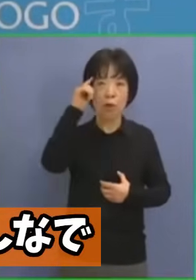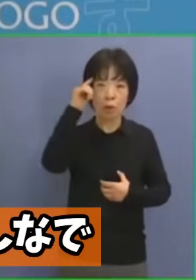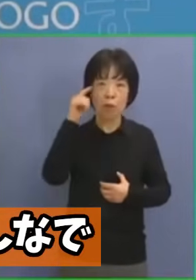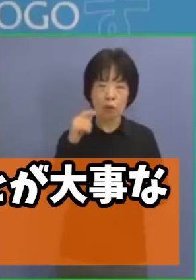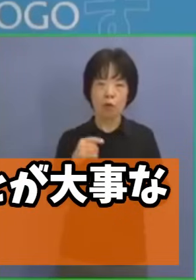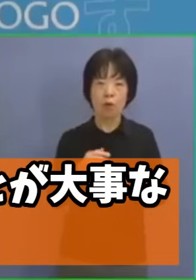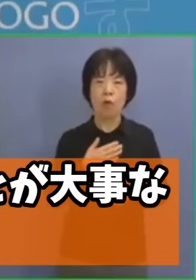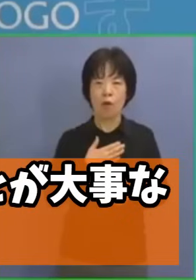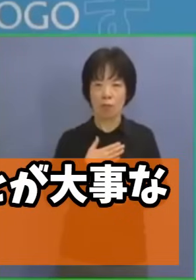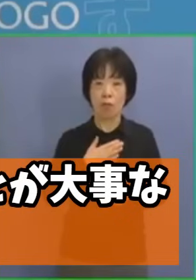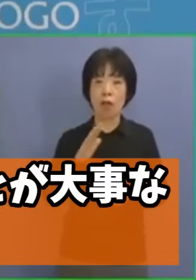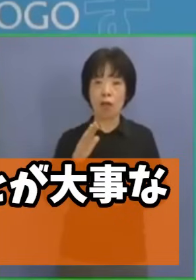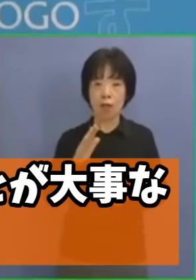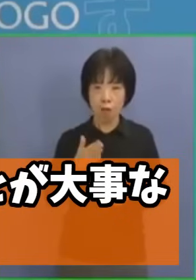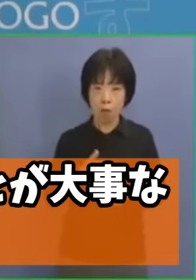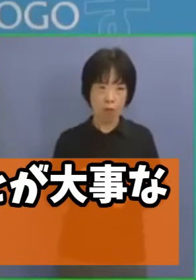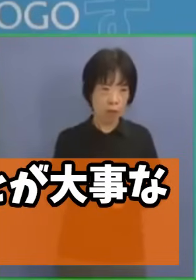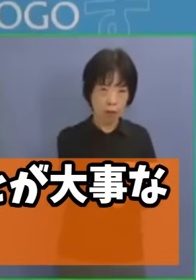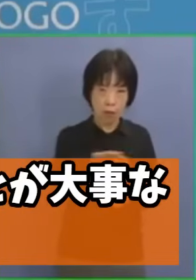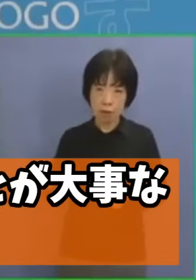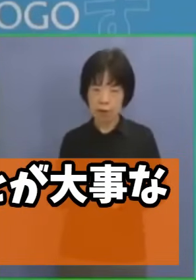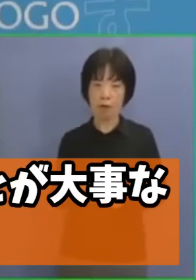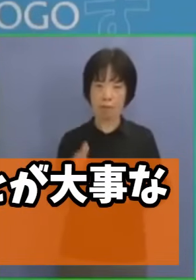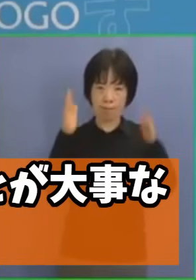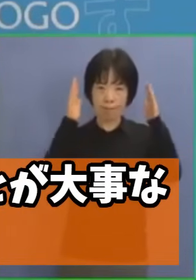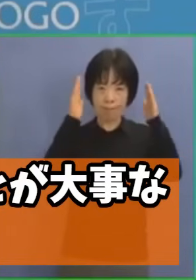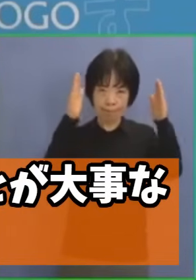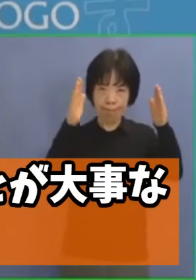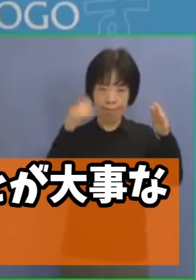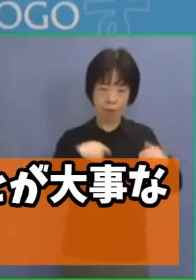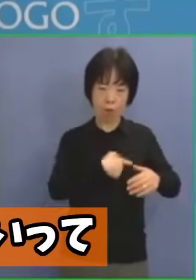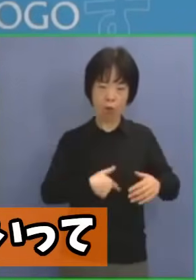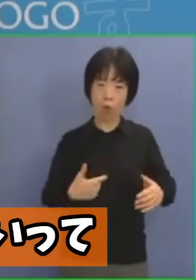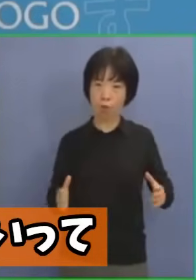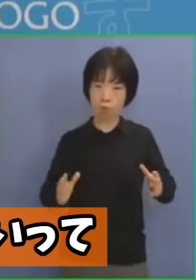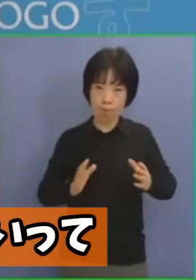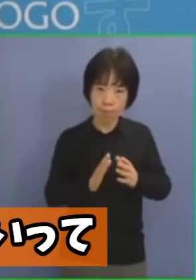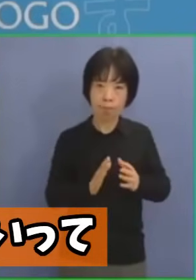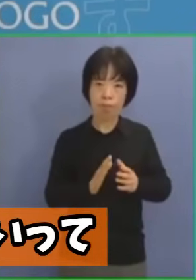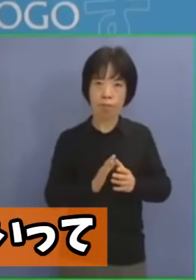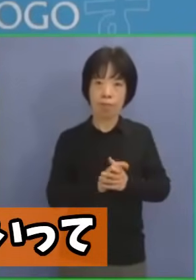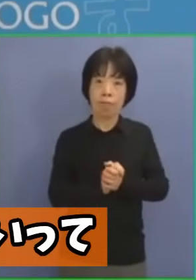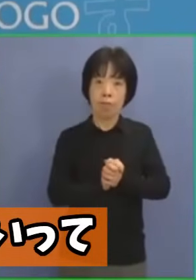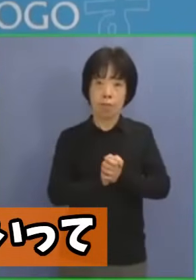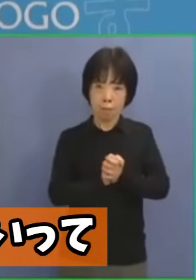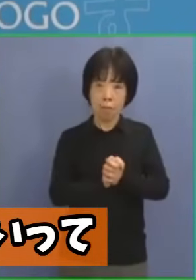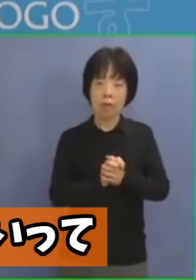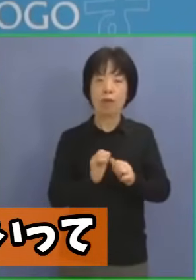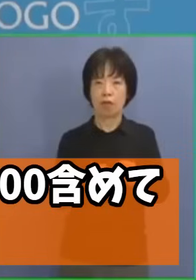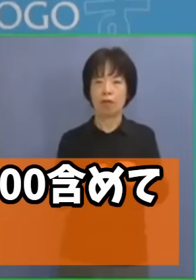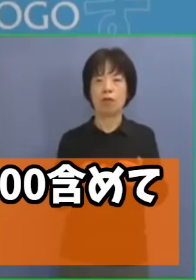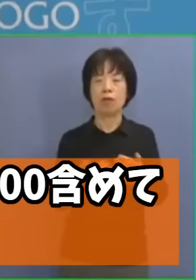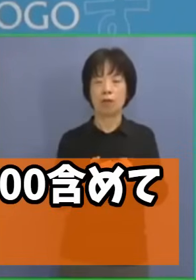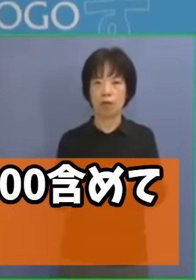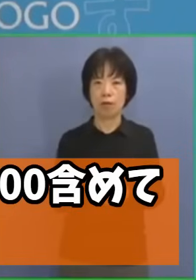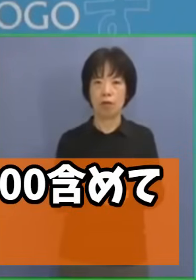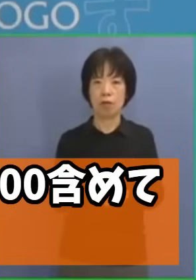でみんなで一体として仕事をしていくということが大事なので、それをなんかこう不満があるからといって